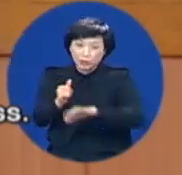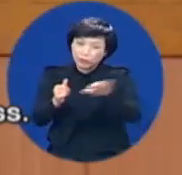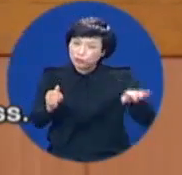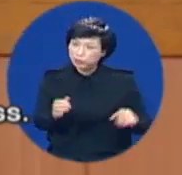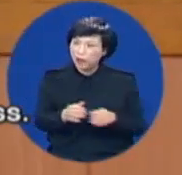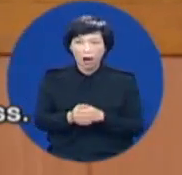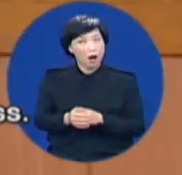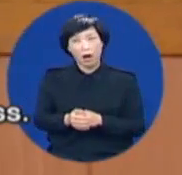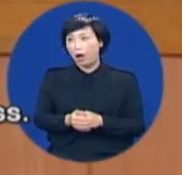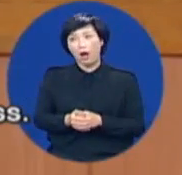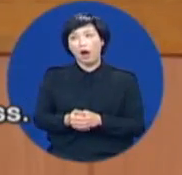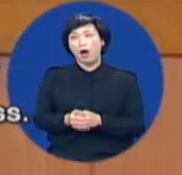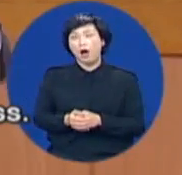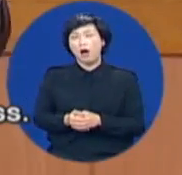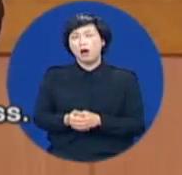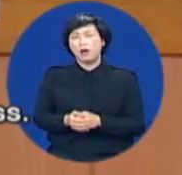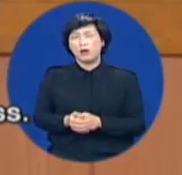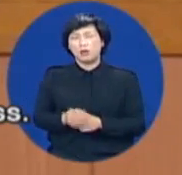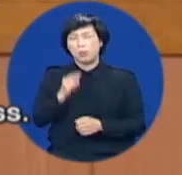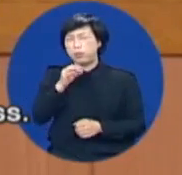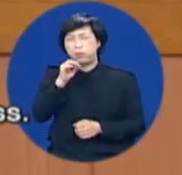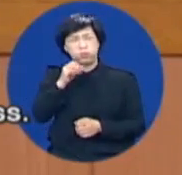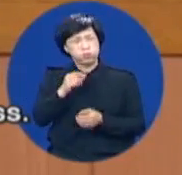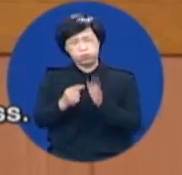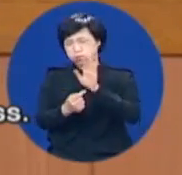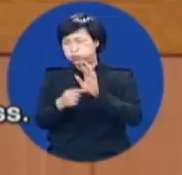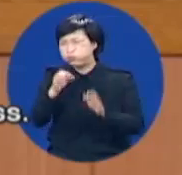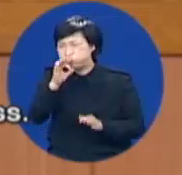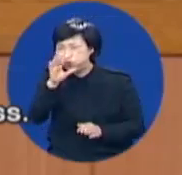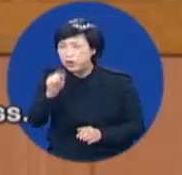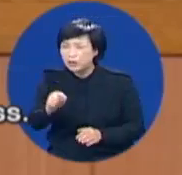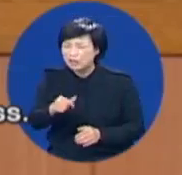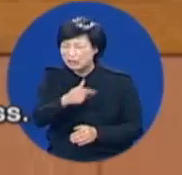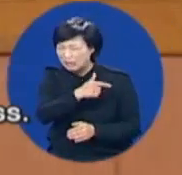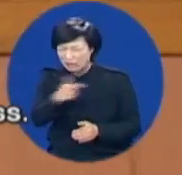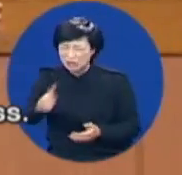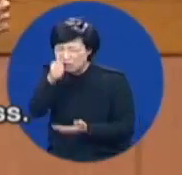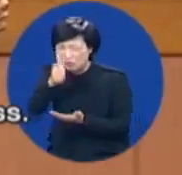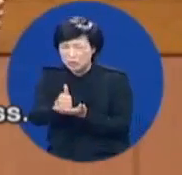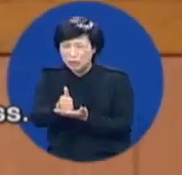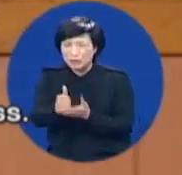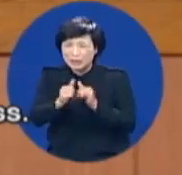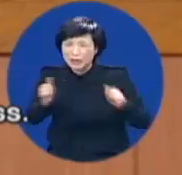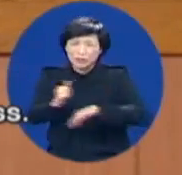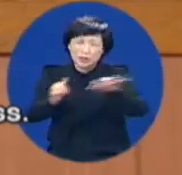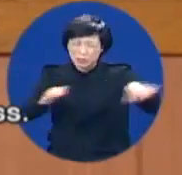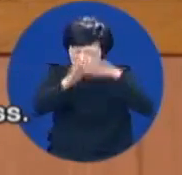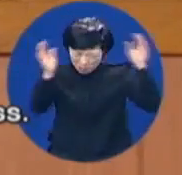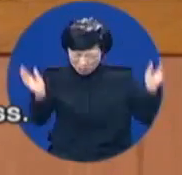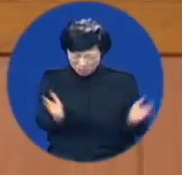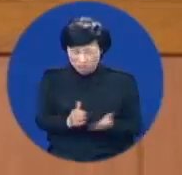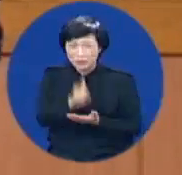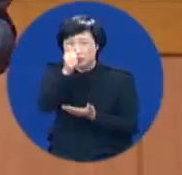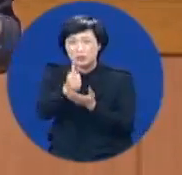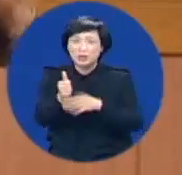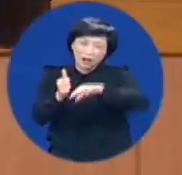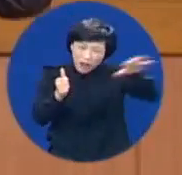인간으로서는 형언할 수 없는 죄, 인간의 모든 죄를 다